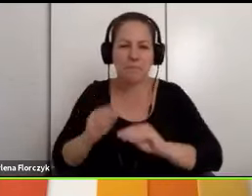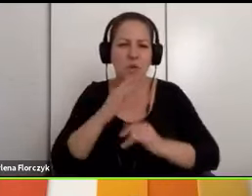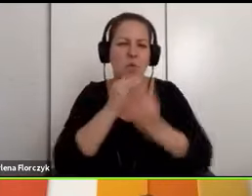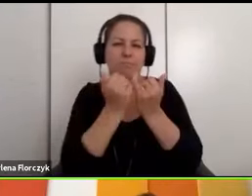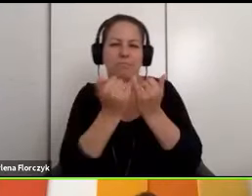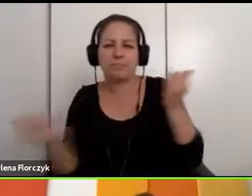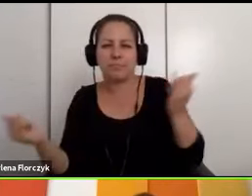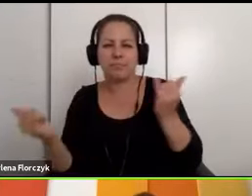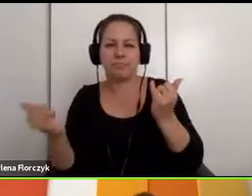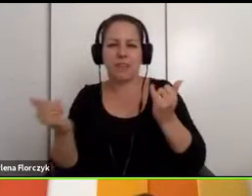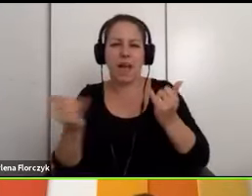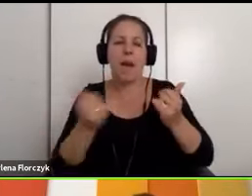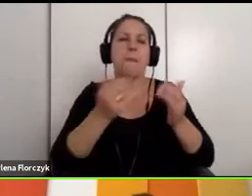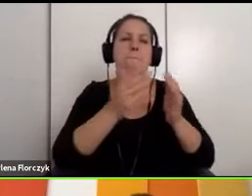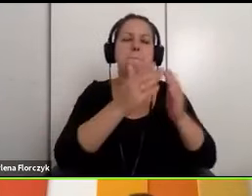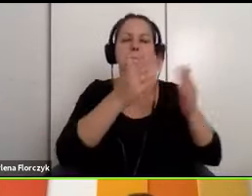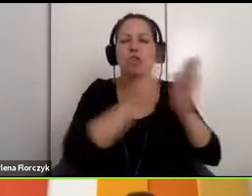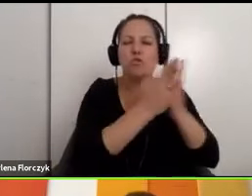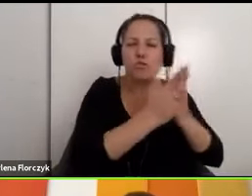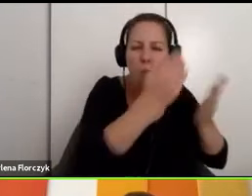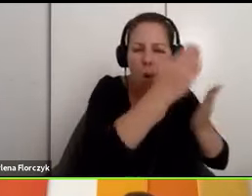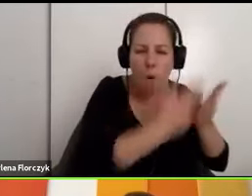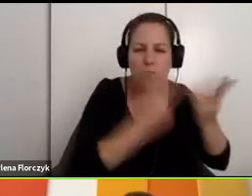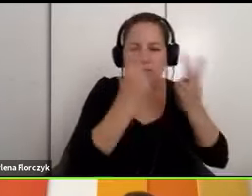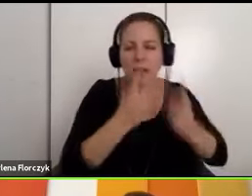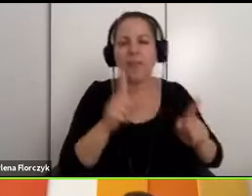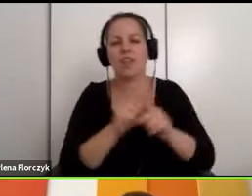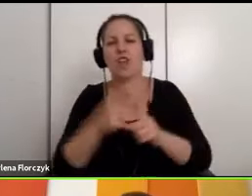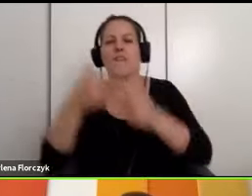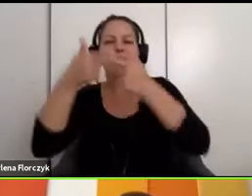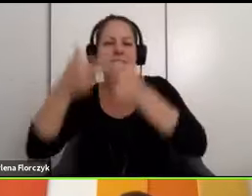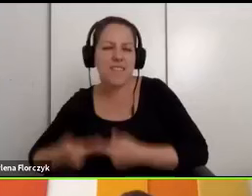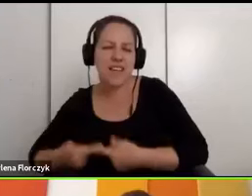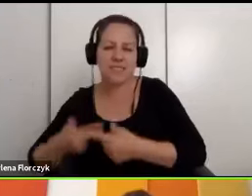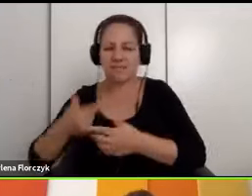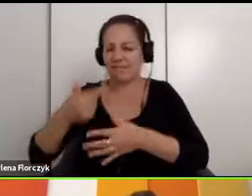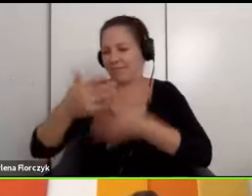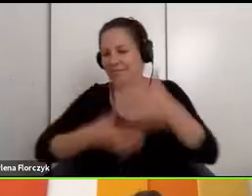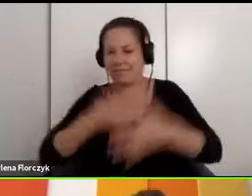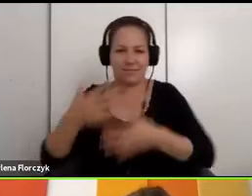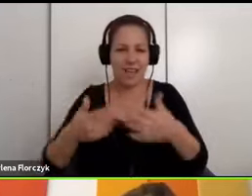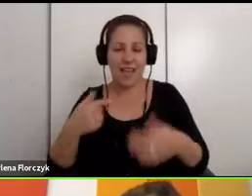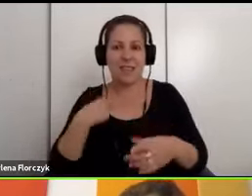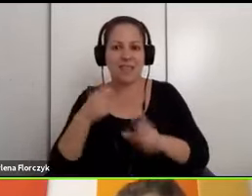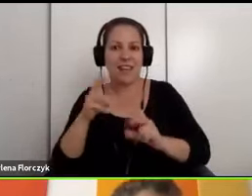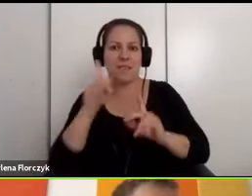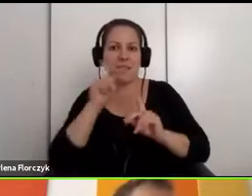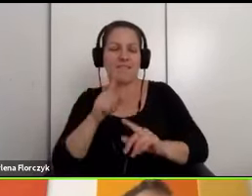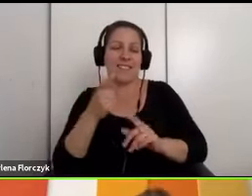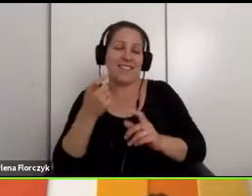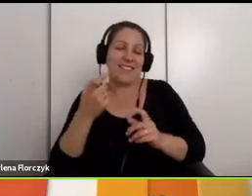przeróżnych, nie wiem, prozy i poezji i tak dalej, i tak dalej. Więc brałem w tym udział, ale tak naprawdę, co jest bardzo